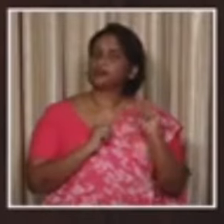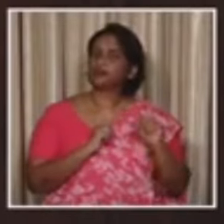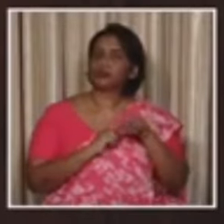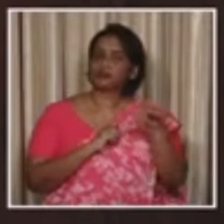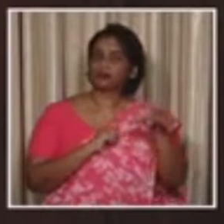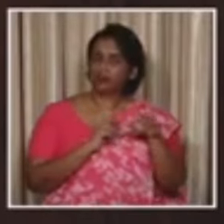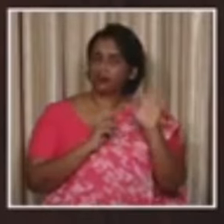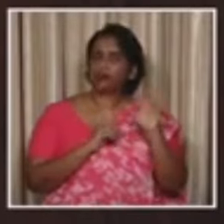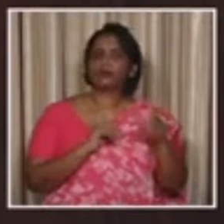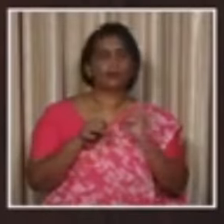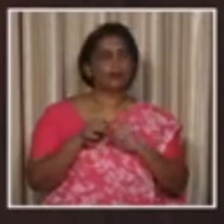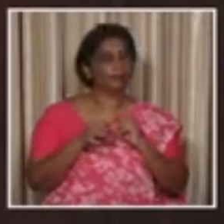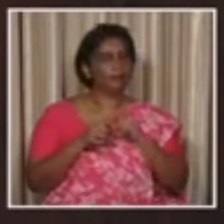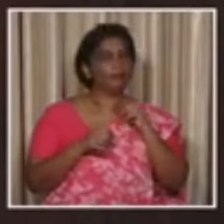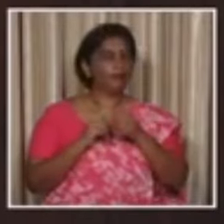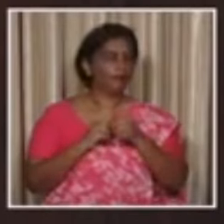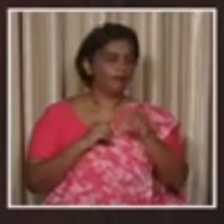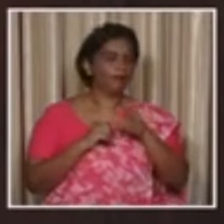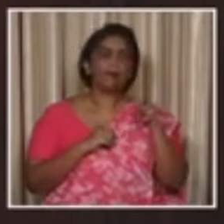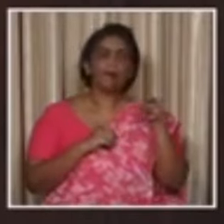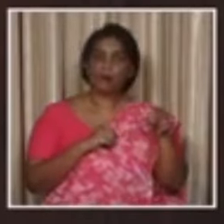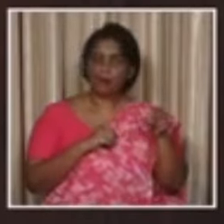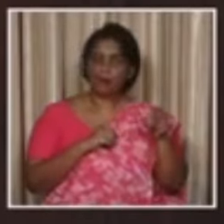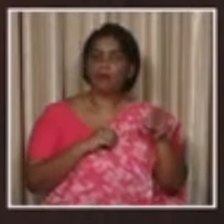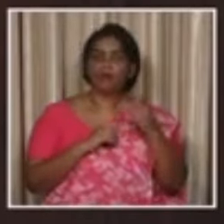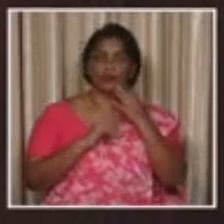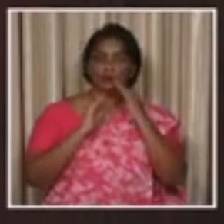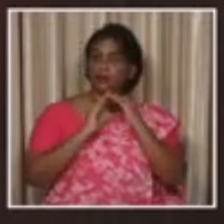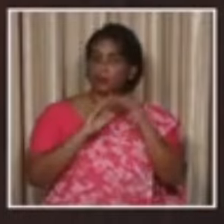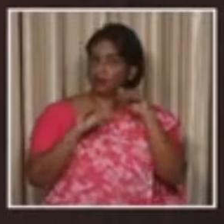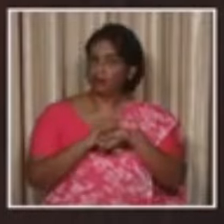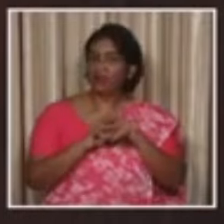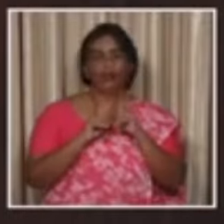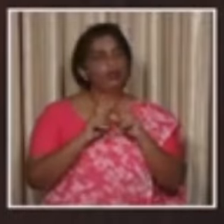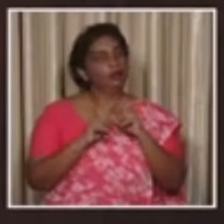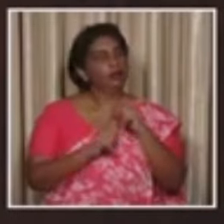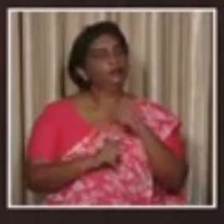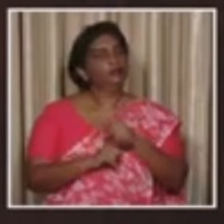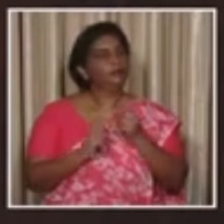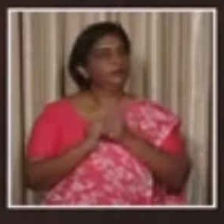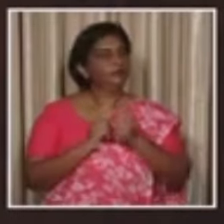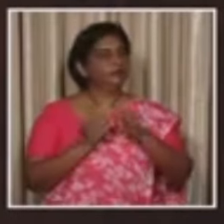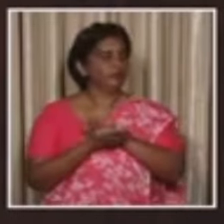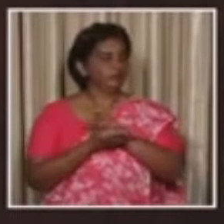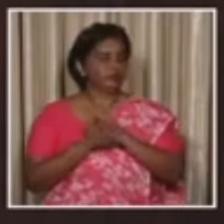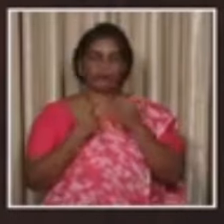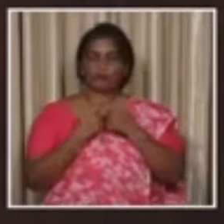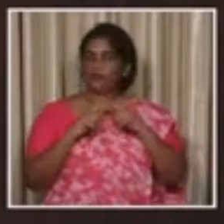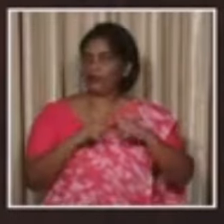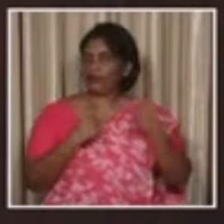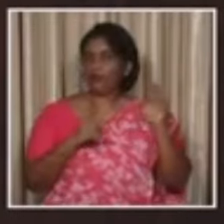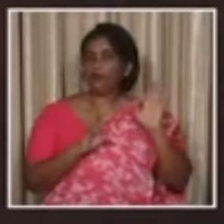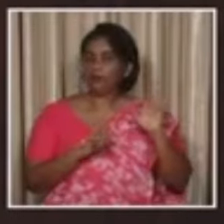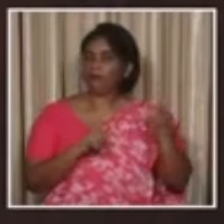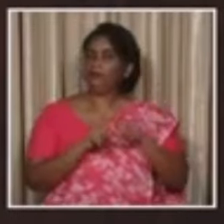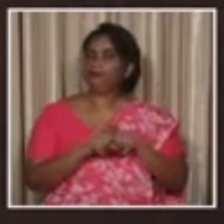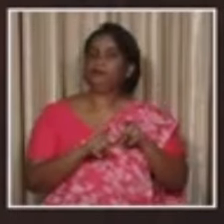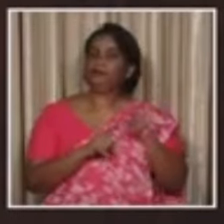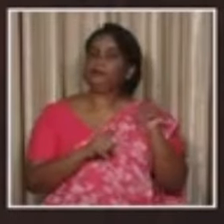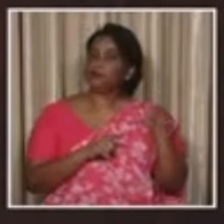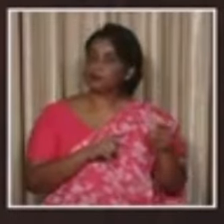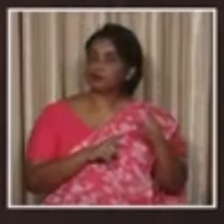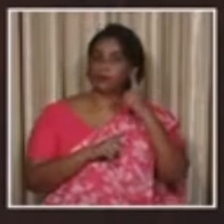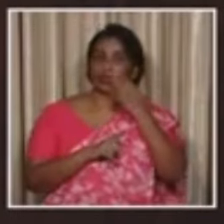සමාජය තුල ඇති වෙලා තියෙන ප්‍රශ්න තුල මේක ඇති වෙලා තියෙනවා. ඒ නිසා පාසල් පද්ධතිය අධ්‍යාපන ක්‍රමය හැඩගස්සන්න ඕන එක වෙනම දෙයක්. හැබැයි ඒ වගේම මේ